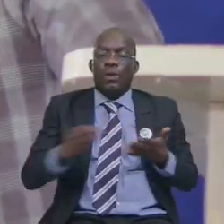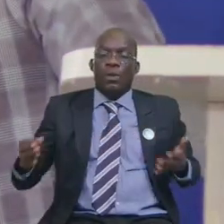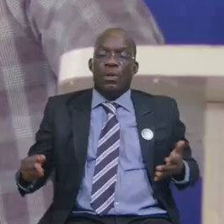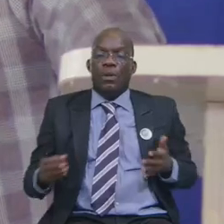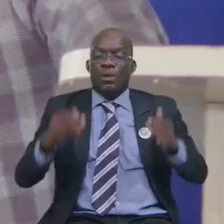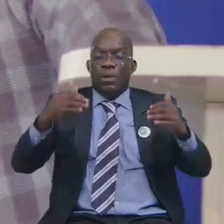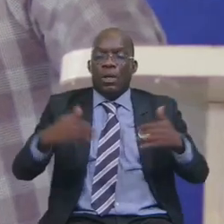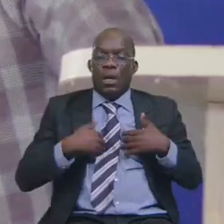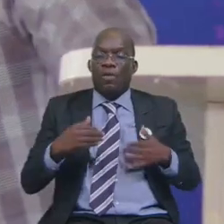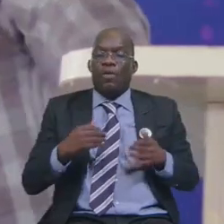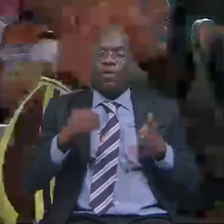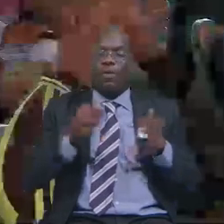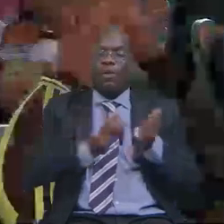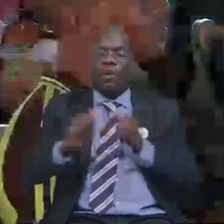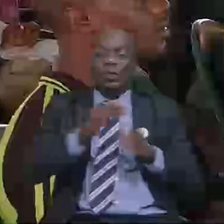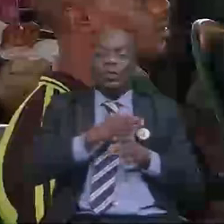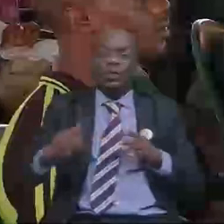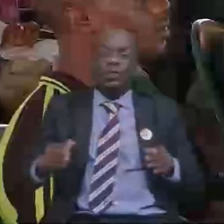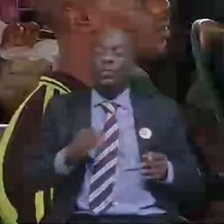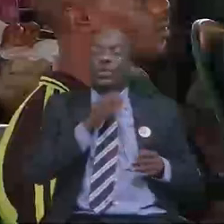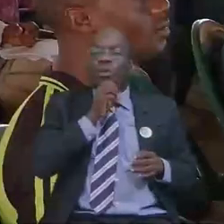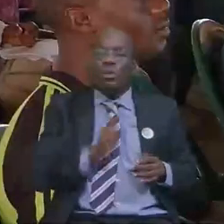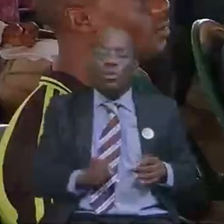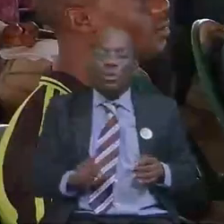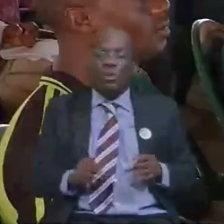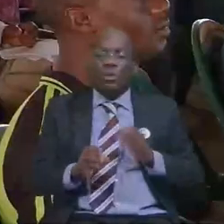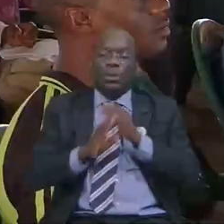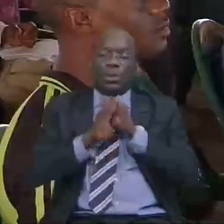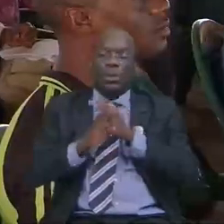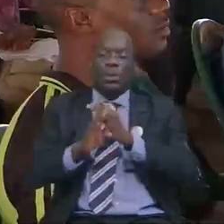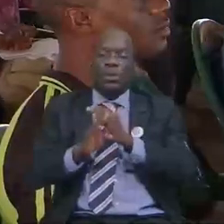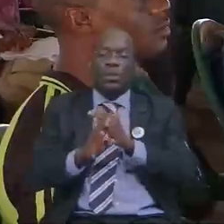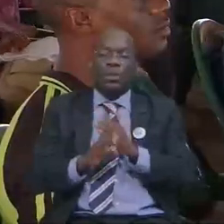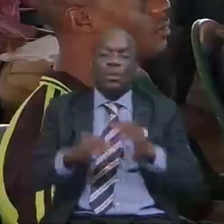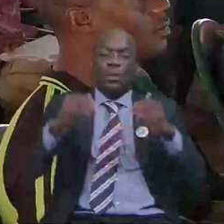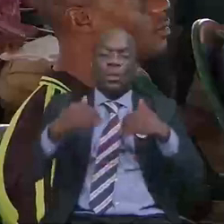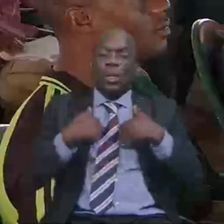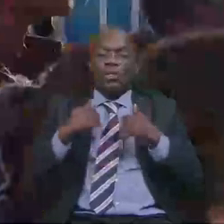passés les anciens obstacles sont passés